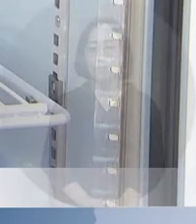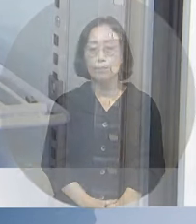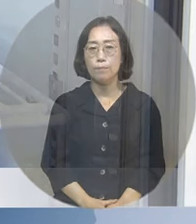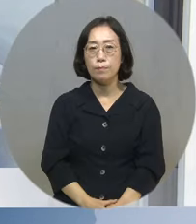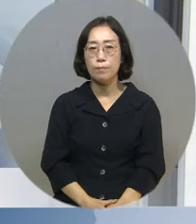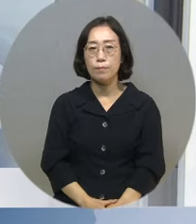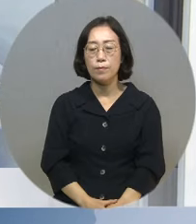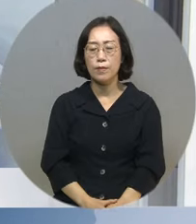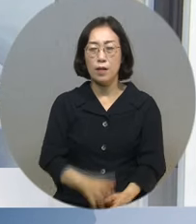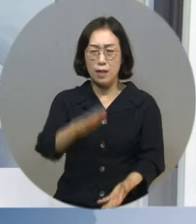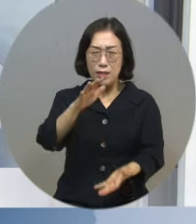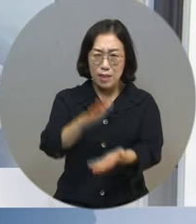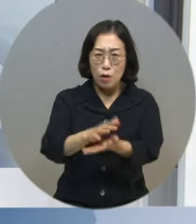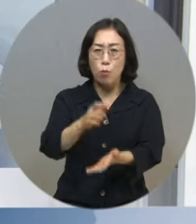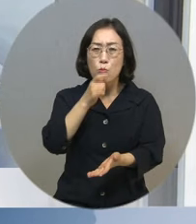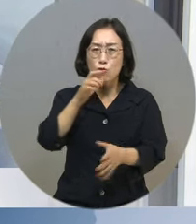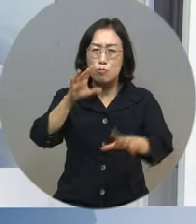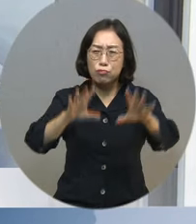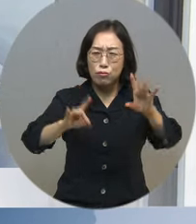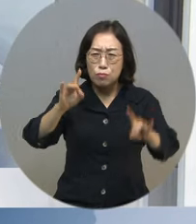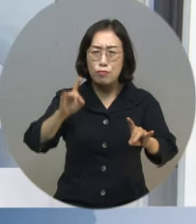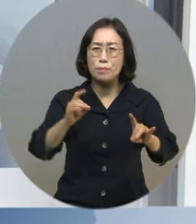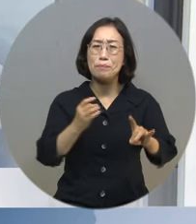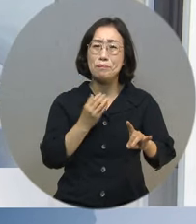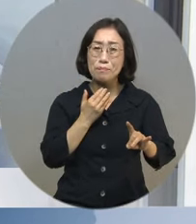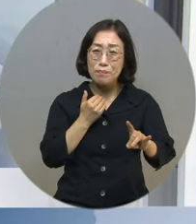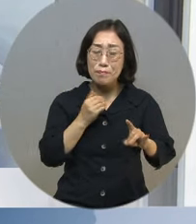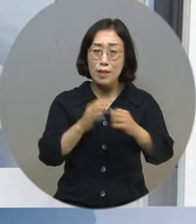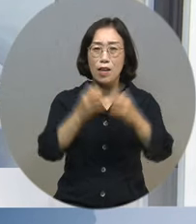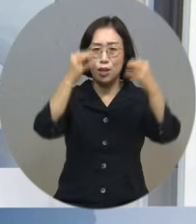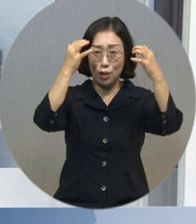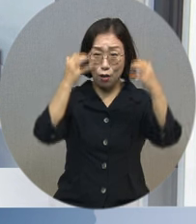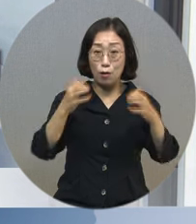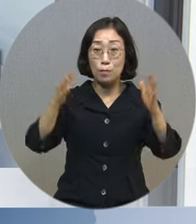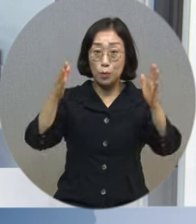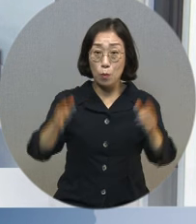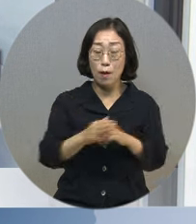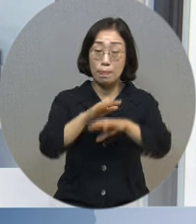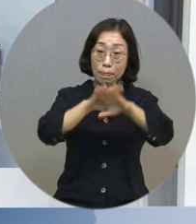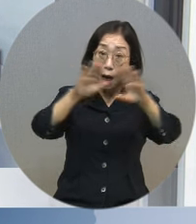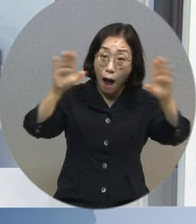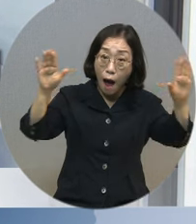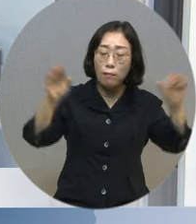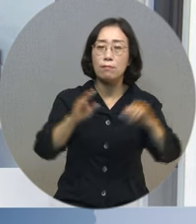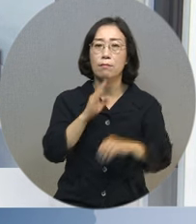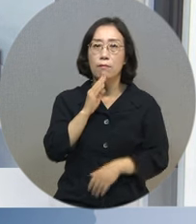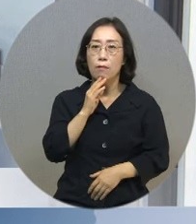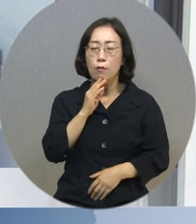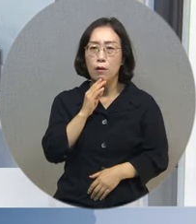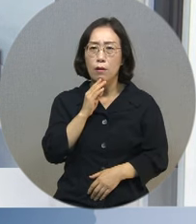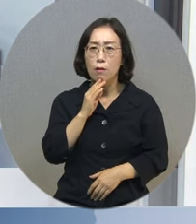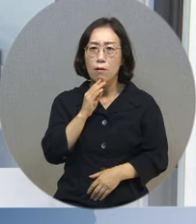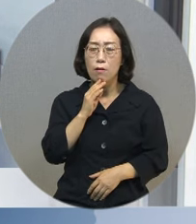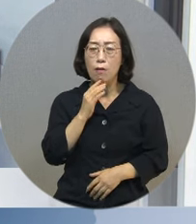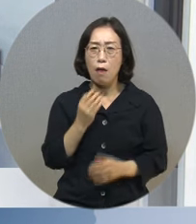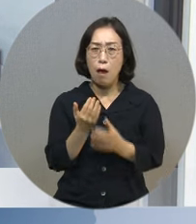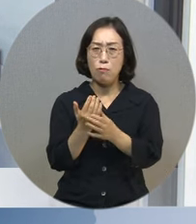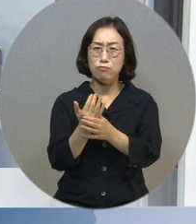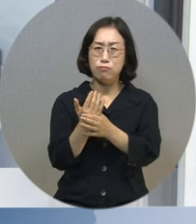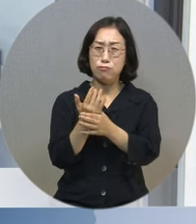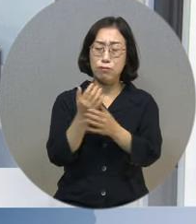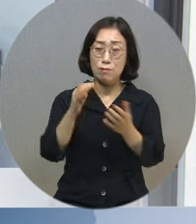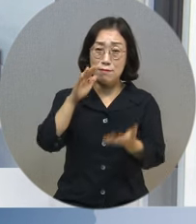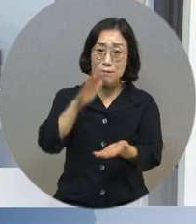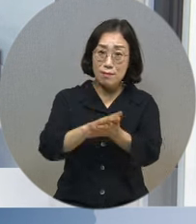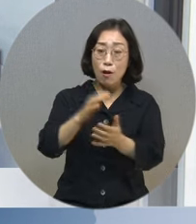이처럼 뜨겁고 습한 여름 날씨가 이어지고 있습니다 한낮에는 마치 사우나에 들어와 있는 것 같은 착각도 들